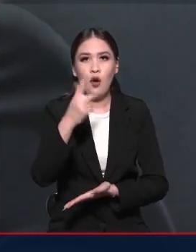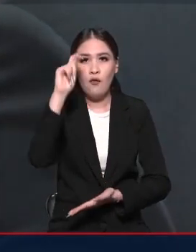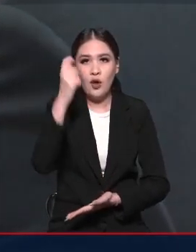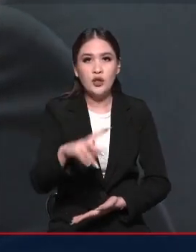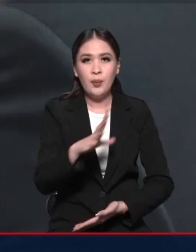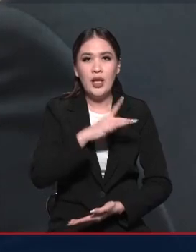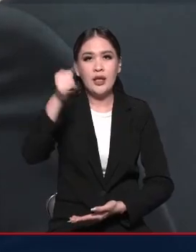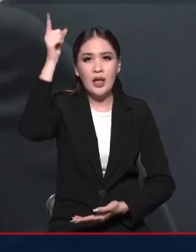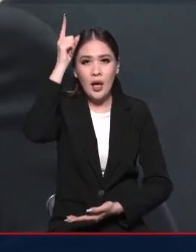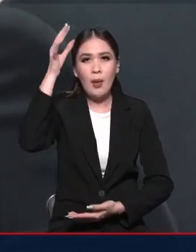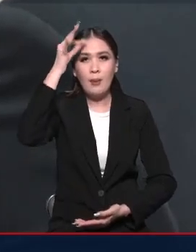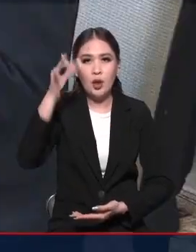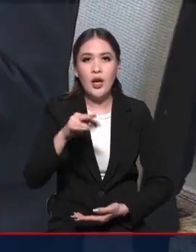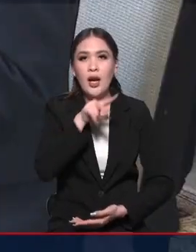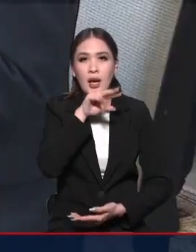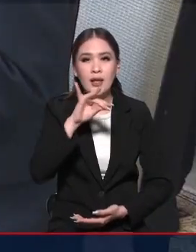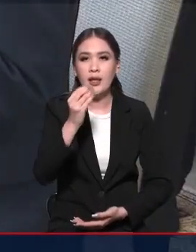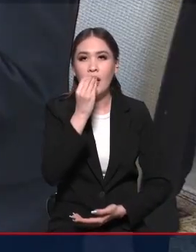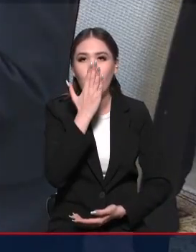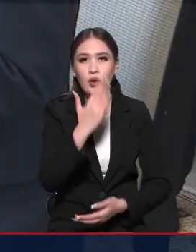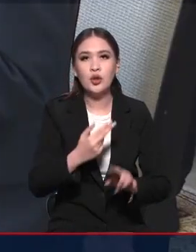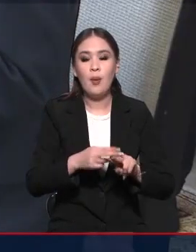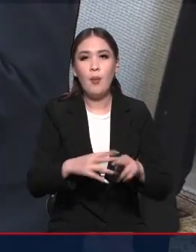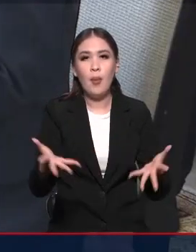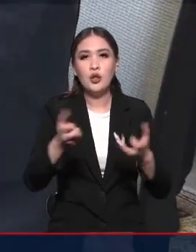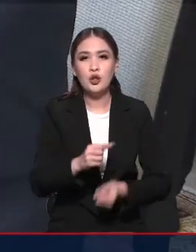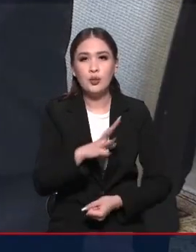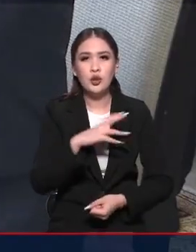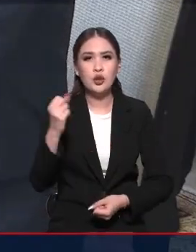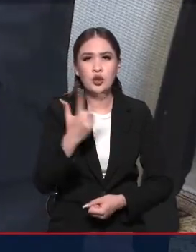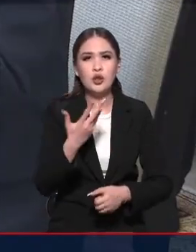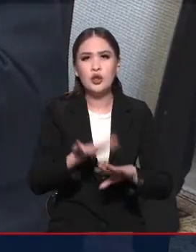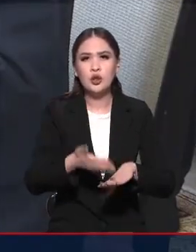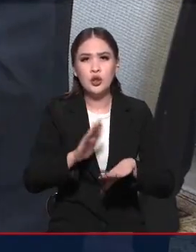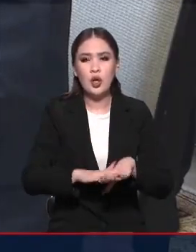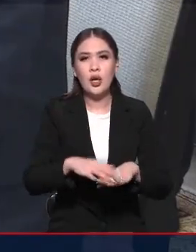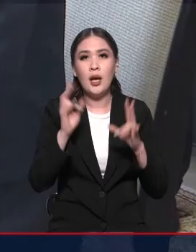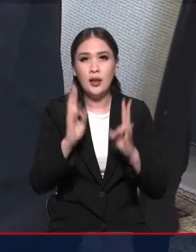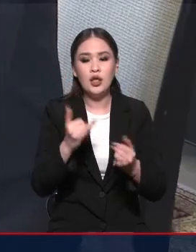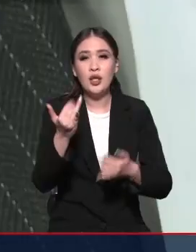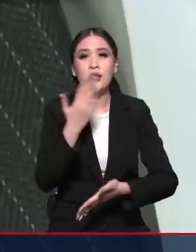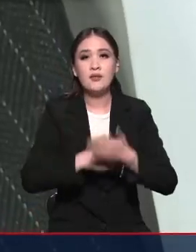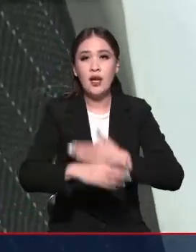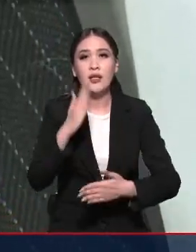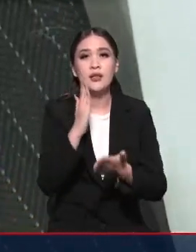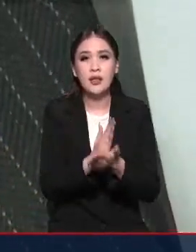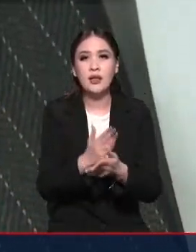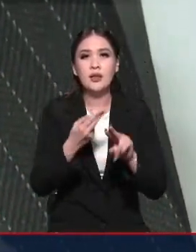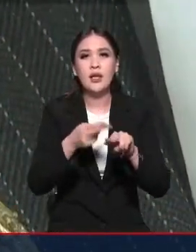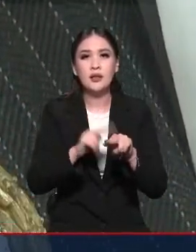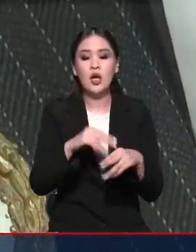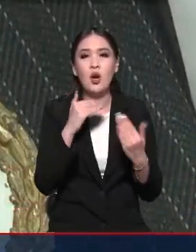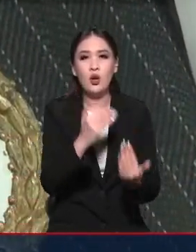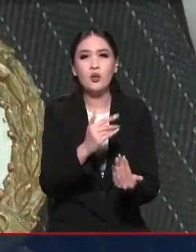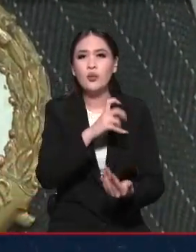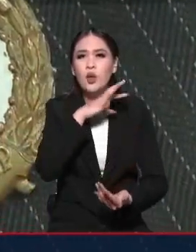фронте в Германии, Беларуси, Корее и Японии. Получил 3 серьезных ранения и сейчас имеет инвалидность. За свои заслуги перед Отечеством